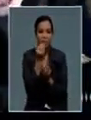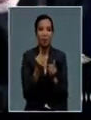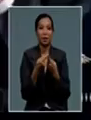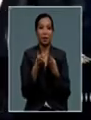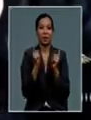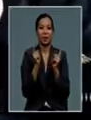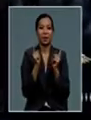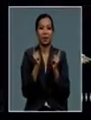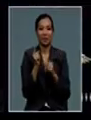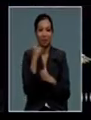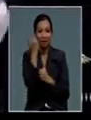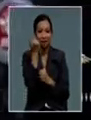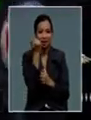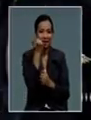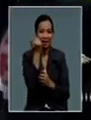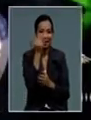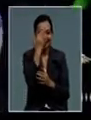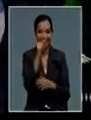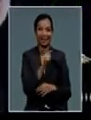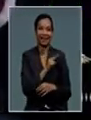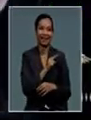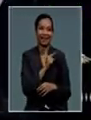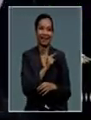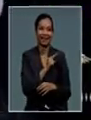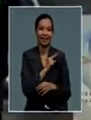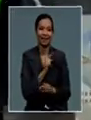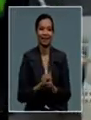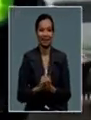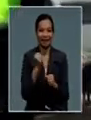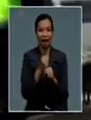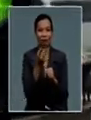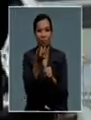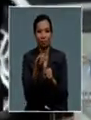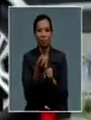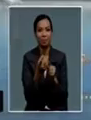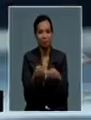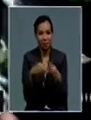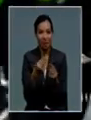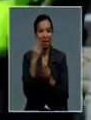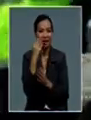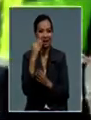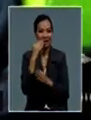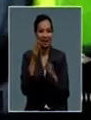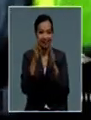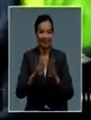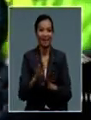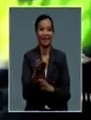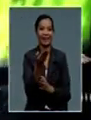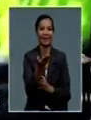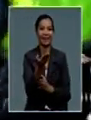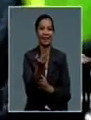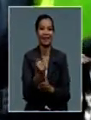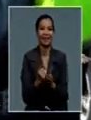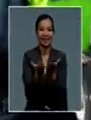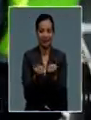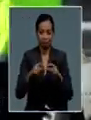ใจ เออเขินเลย ไม่น่าเชื่อว่าเจ้าหน้าที่เนี่ยจะทำอะไรแบบ ใช่ น่ารักแบบนี้ ปกติเจ้าหน้าที่เรียกรับแต่